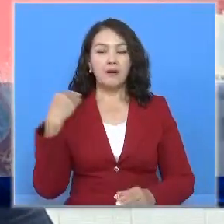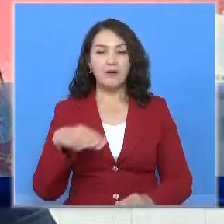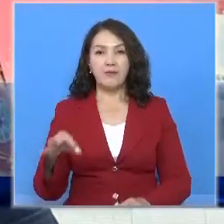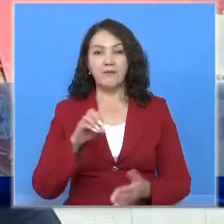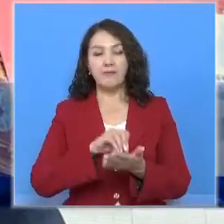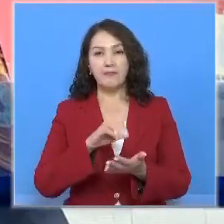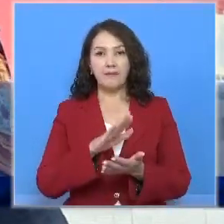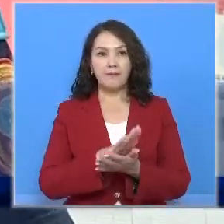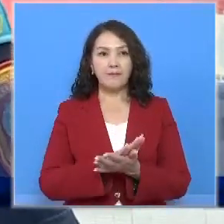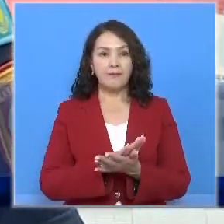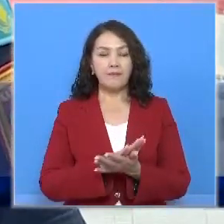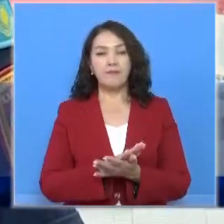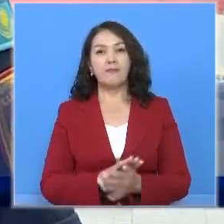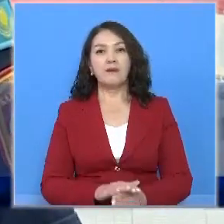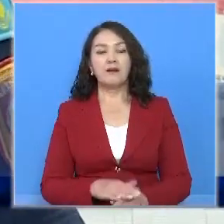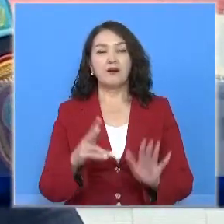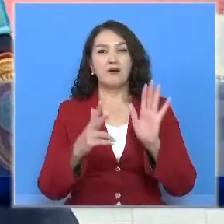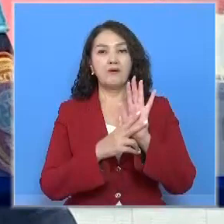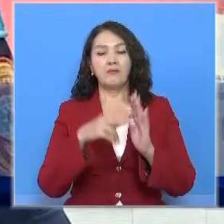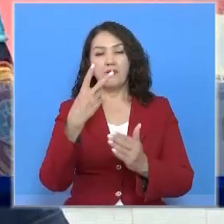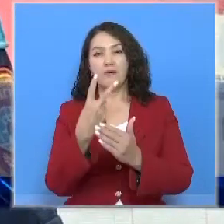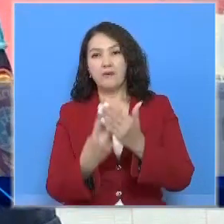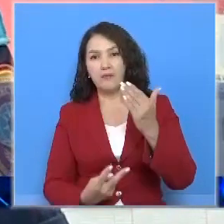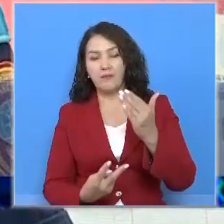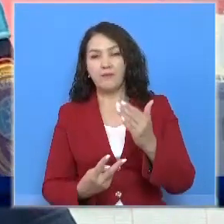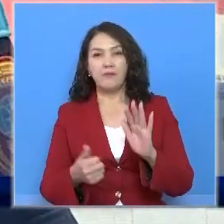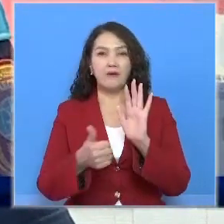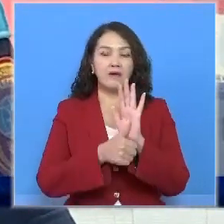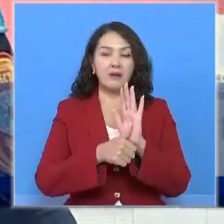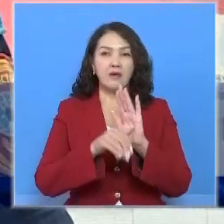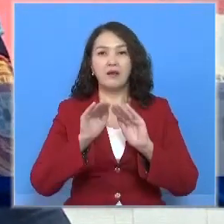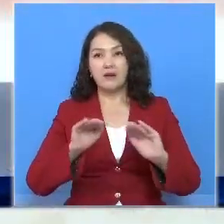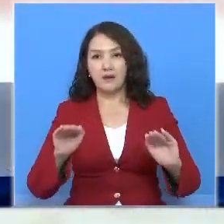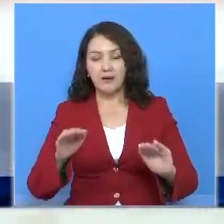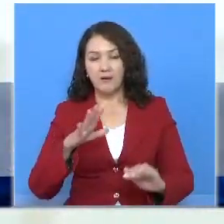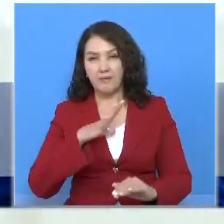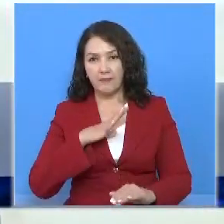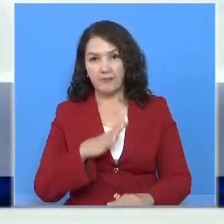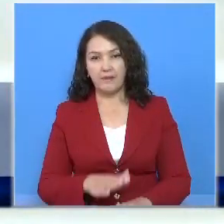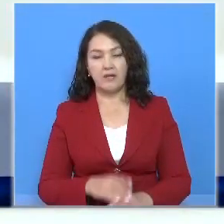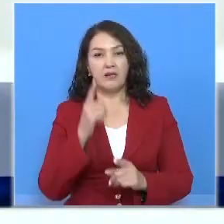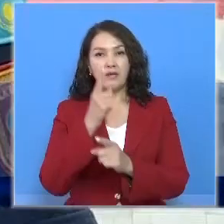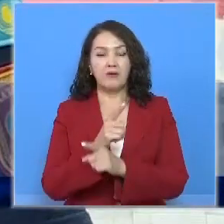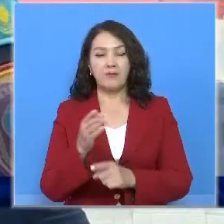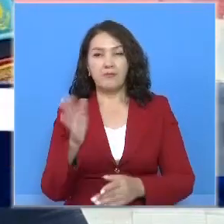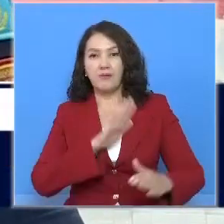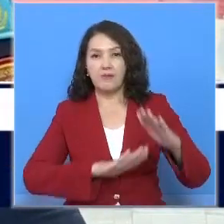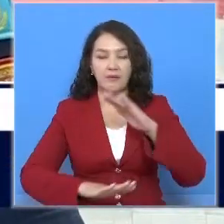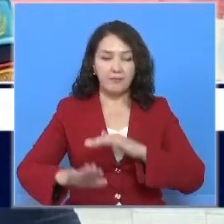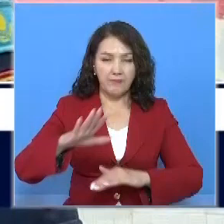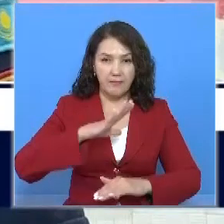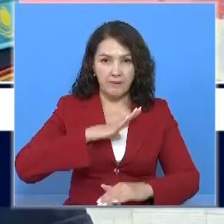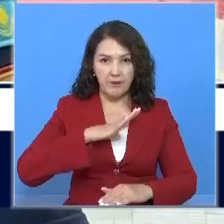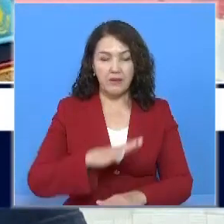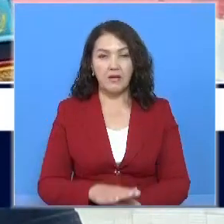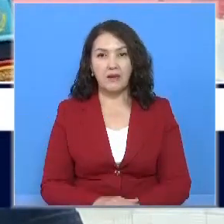области зарегистрировано 8 утопающих, из них 6, получается, дети. В запрещенных местах у нас в основном. Если вот даже